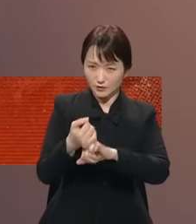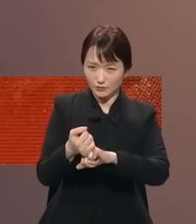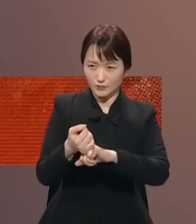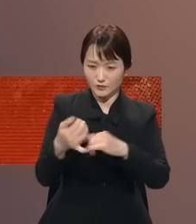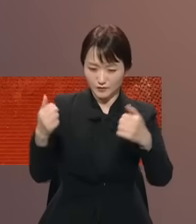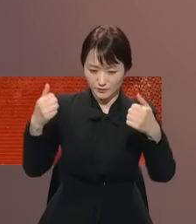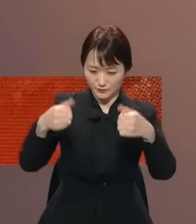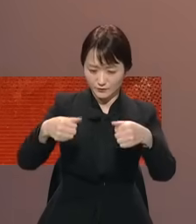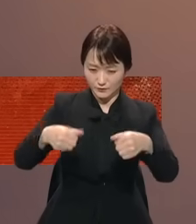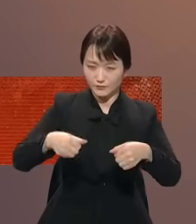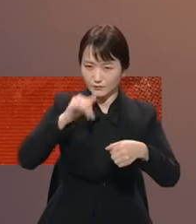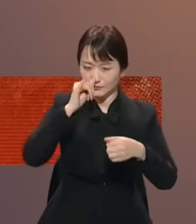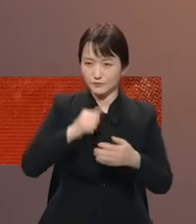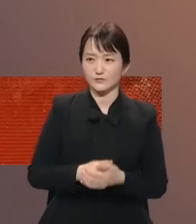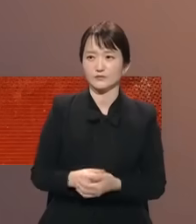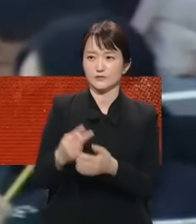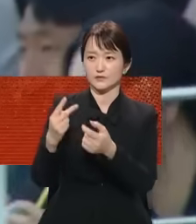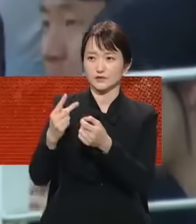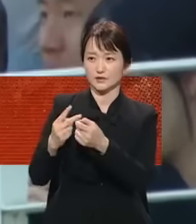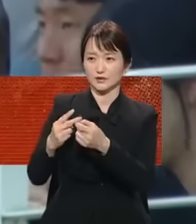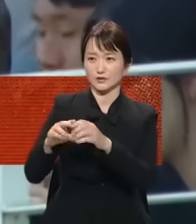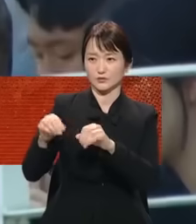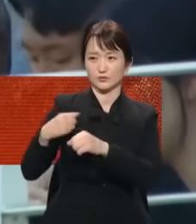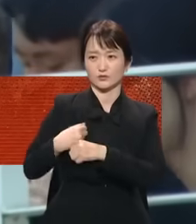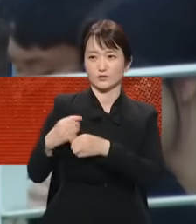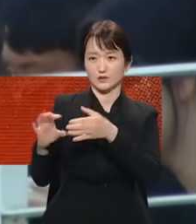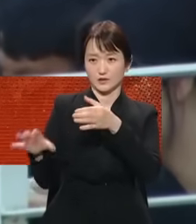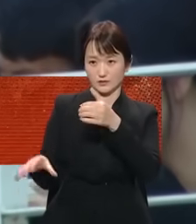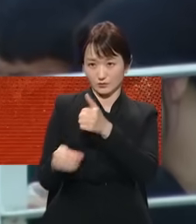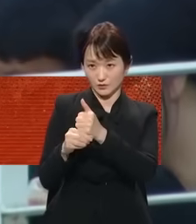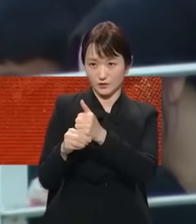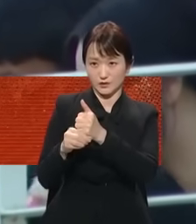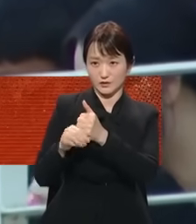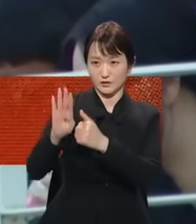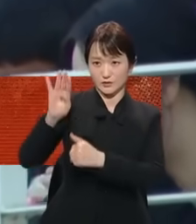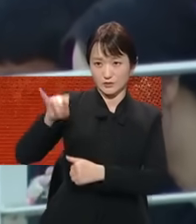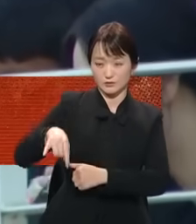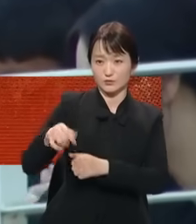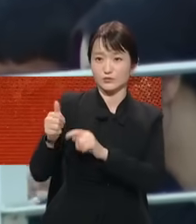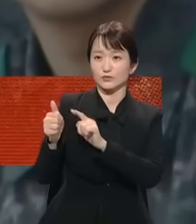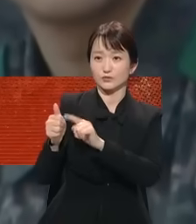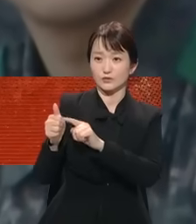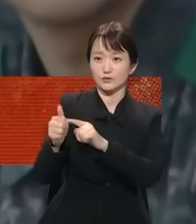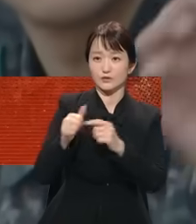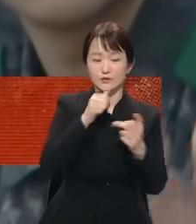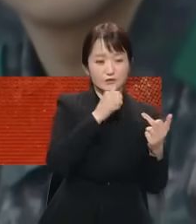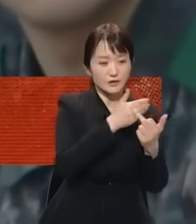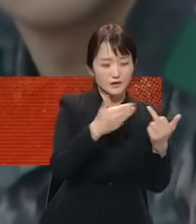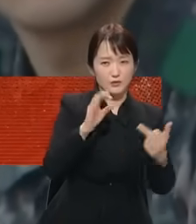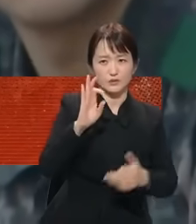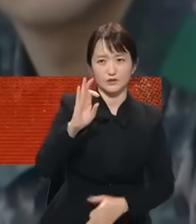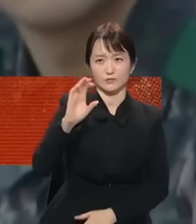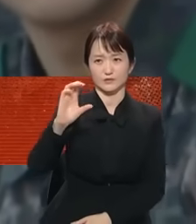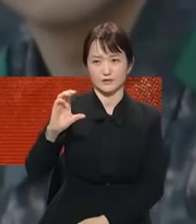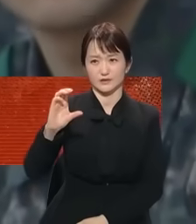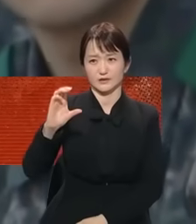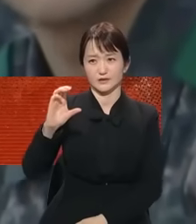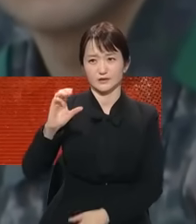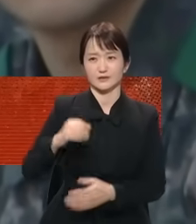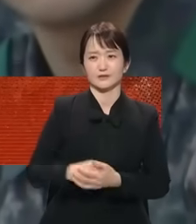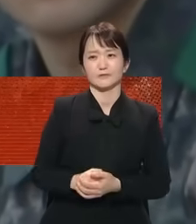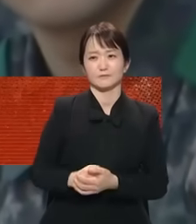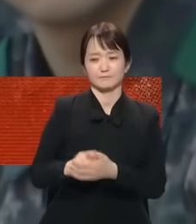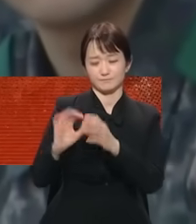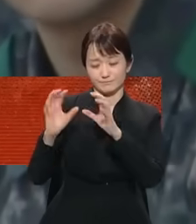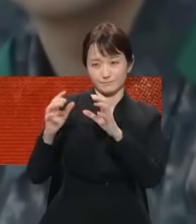제2군단인 군단에 이제 소속된 B가 이때 전우들과 함께 강원 FC를 응원하러 온 거라고 합니다. 세상에. 저 이목구비